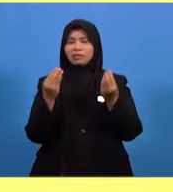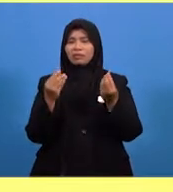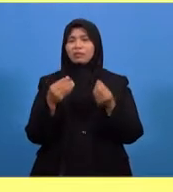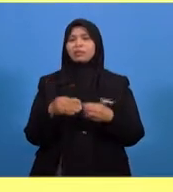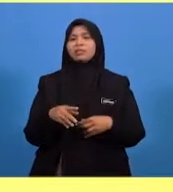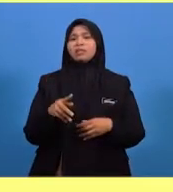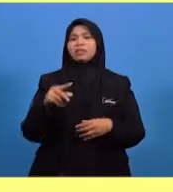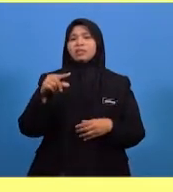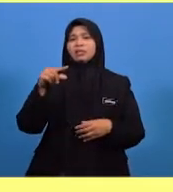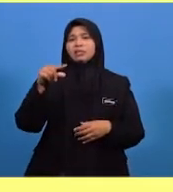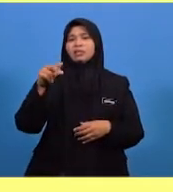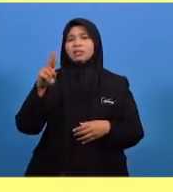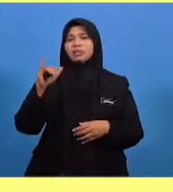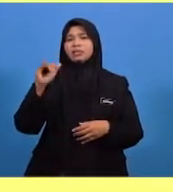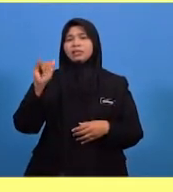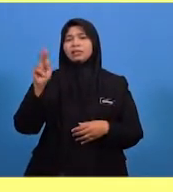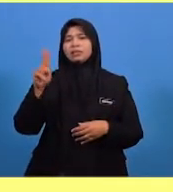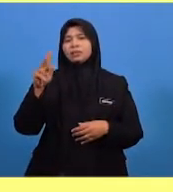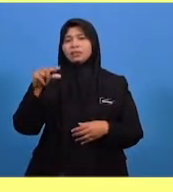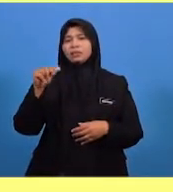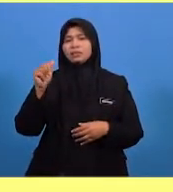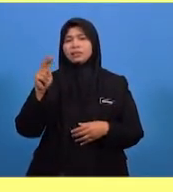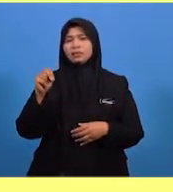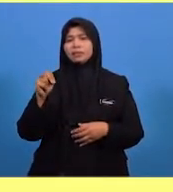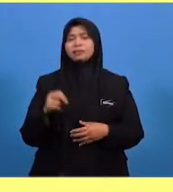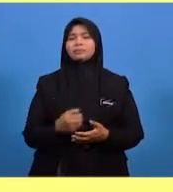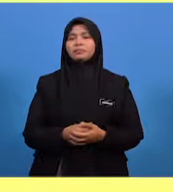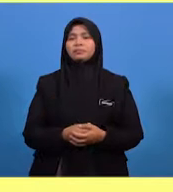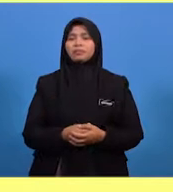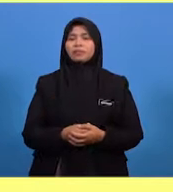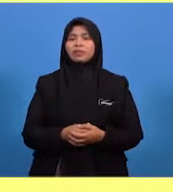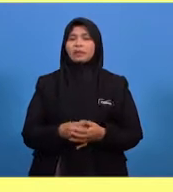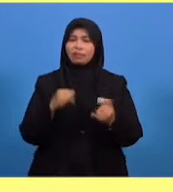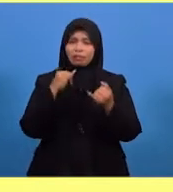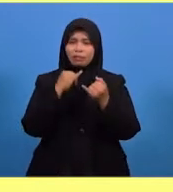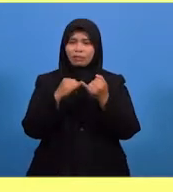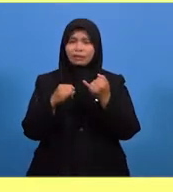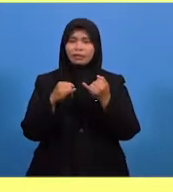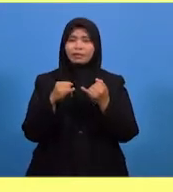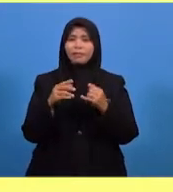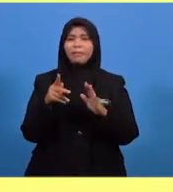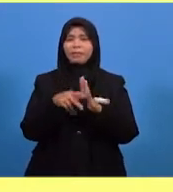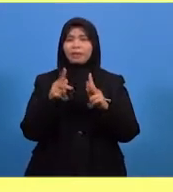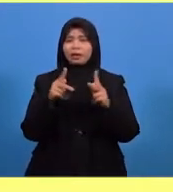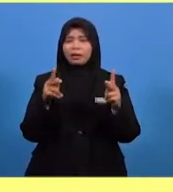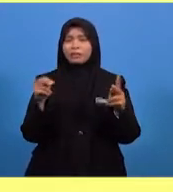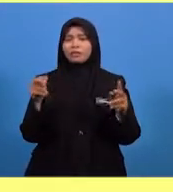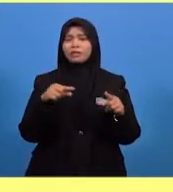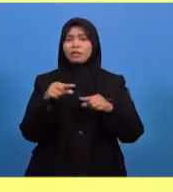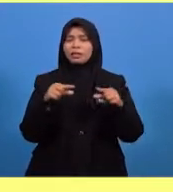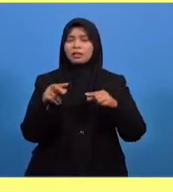akhir sekali perkembangan gerakan nasionalisme tempat Time I Hai telah